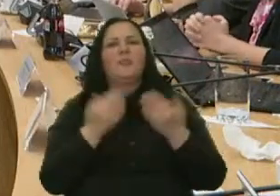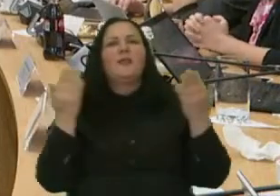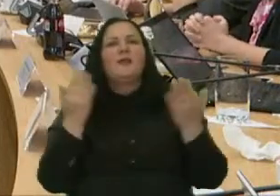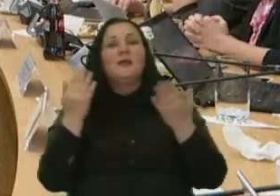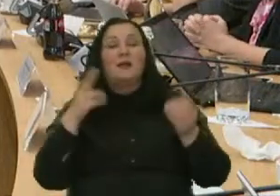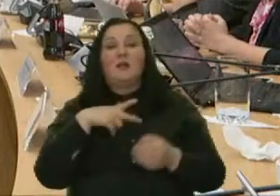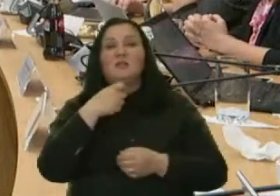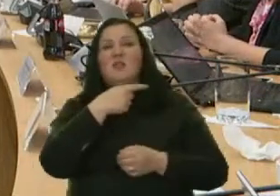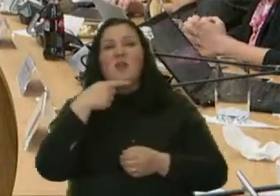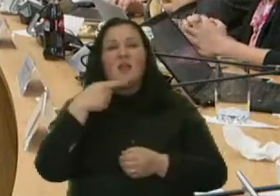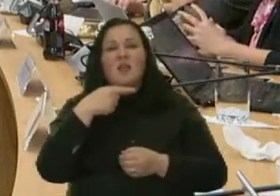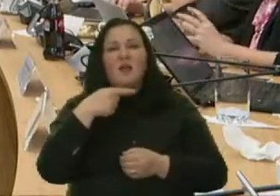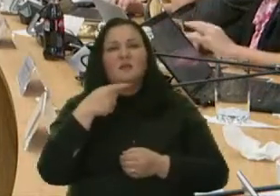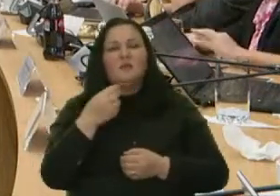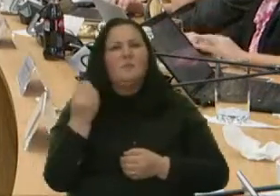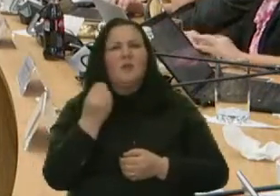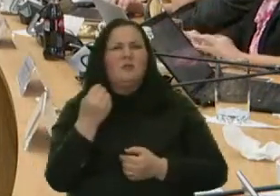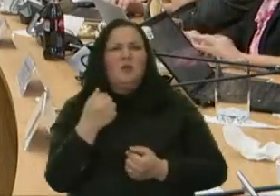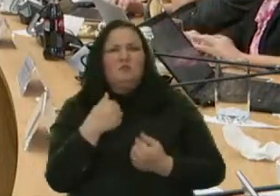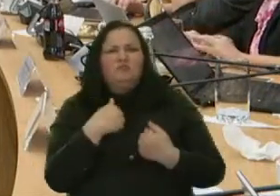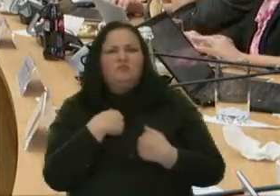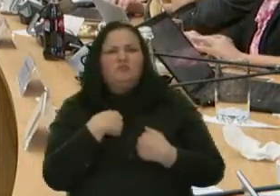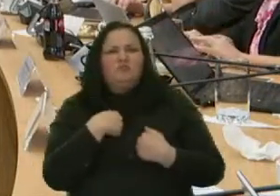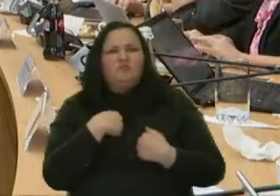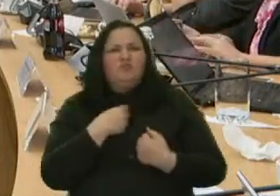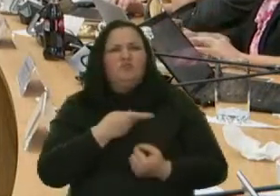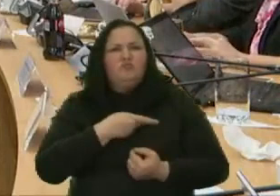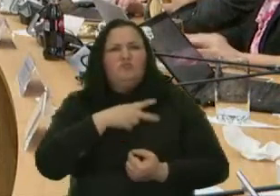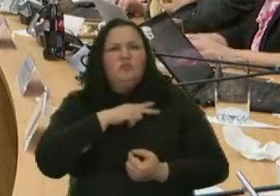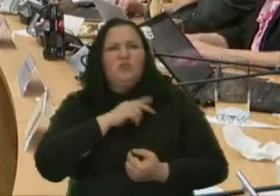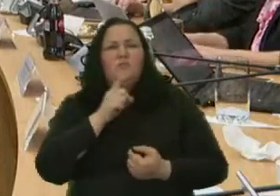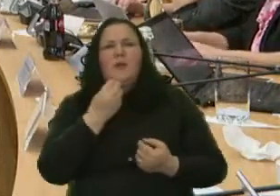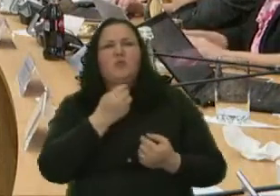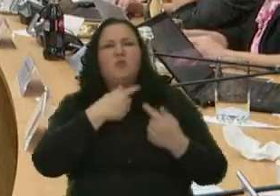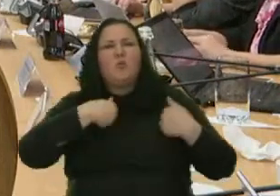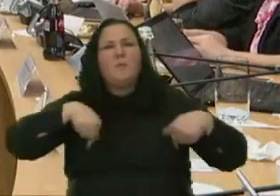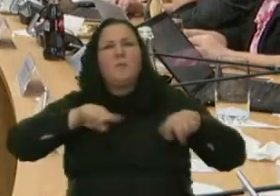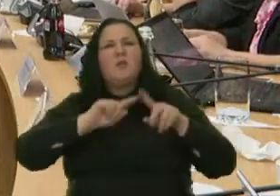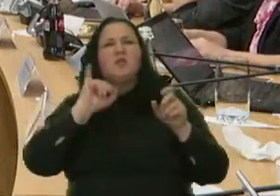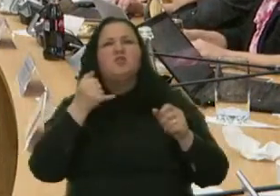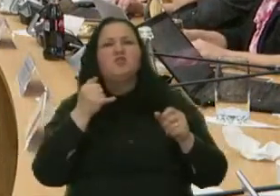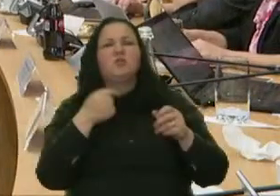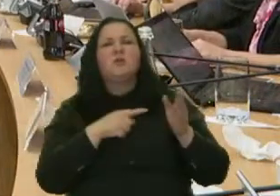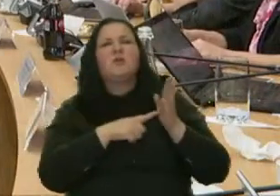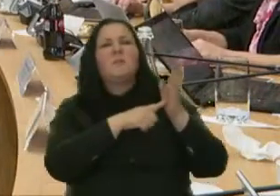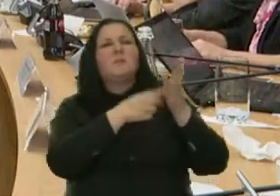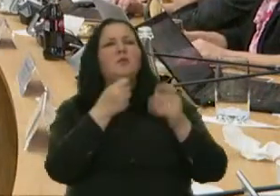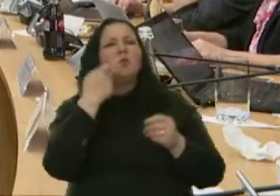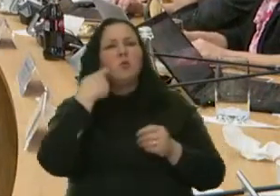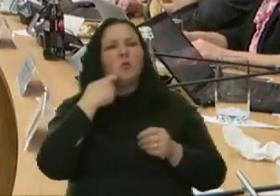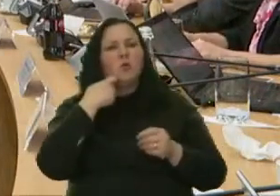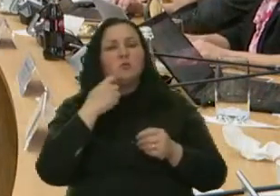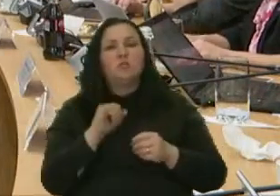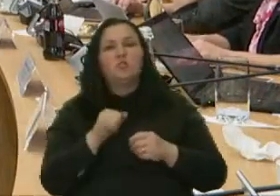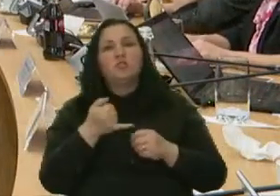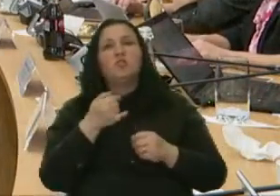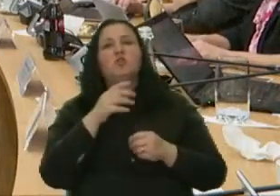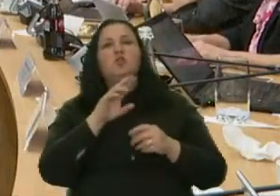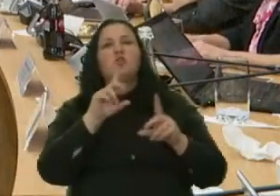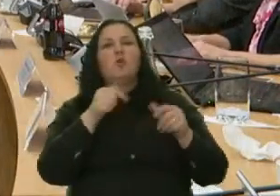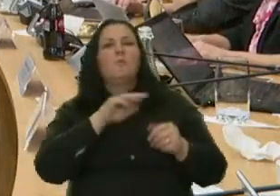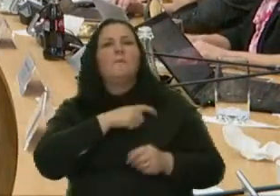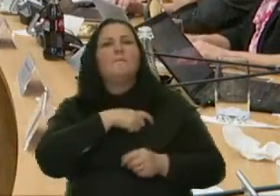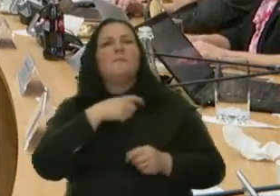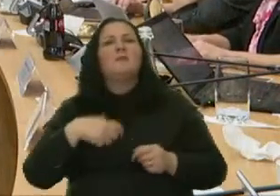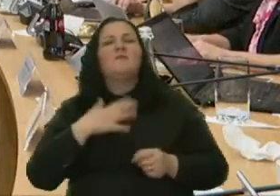este negativ deoarece nu mă reprezintă și nu reprezintă clujenii în rest Domnule Primar Vreau să vă spun că vă